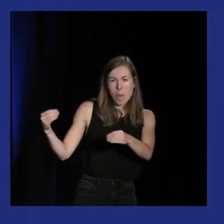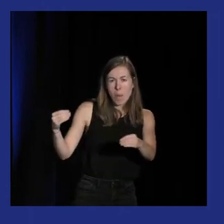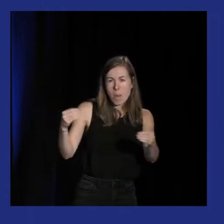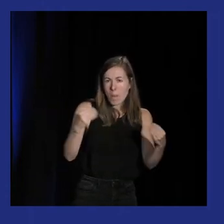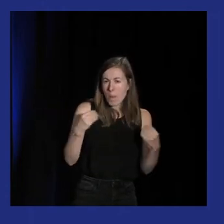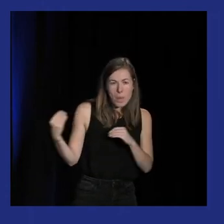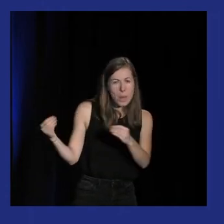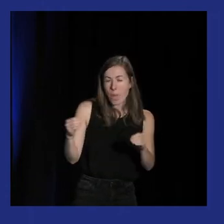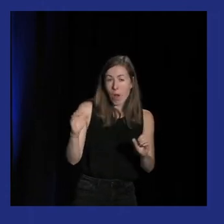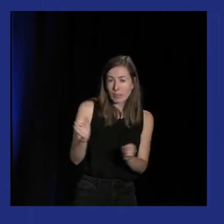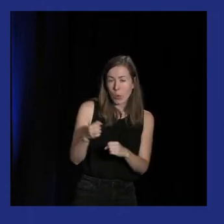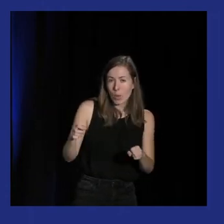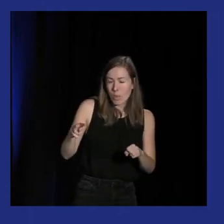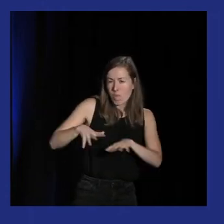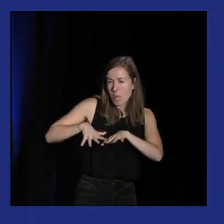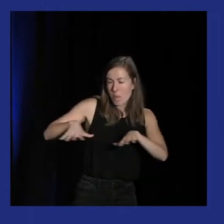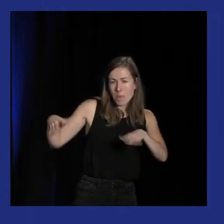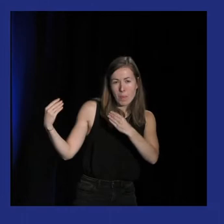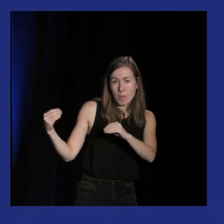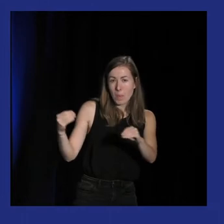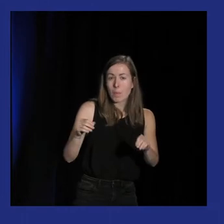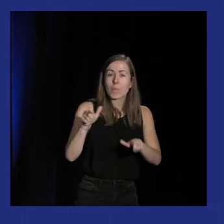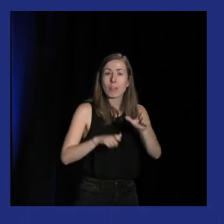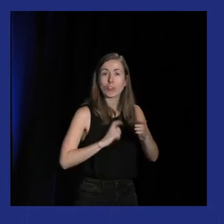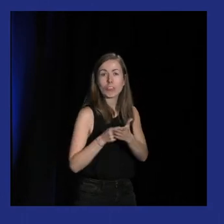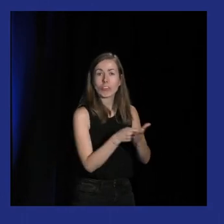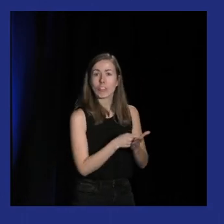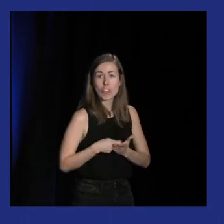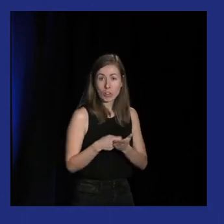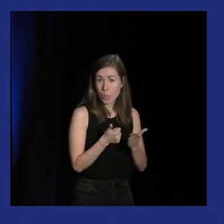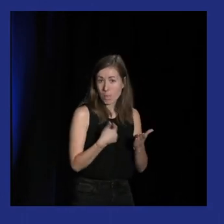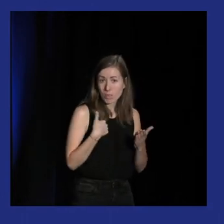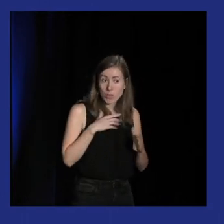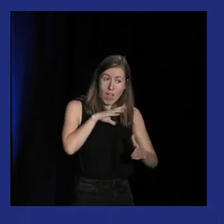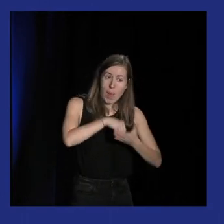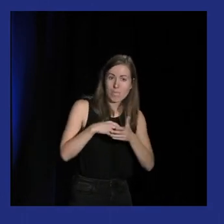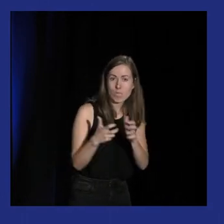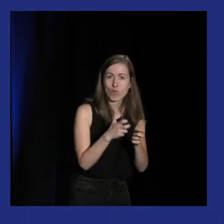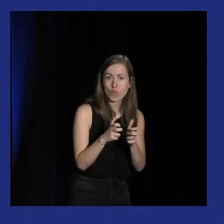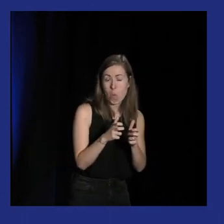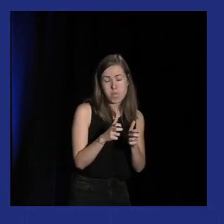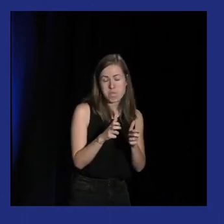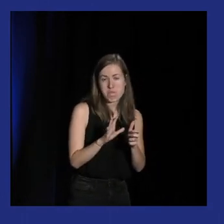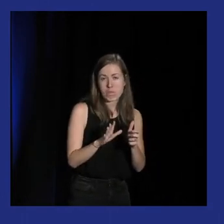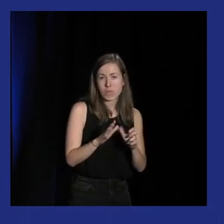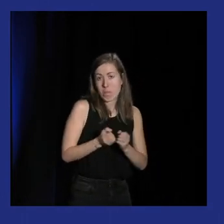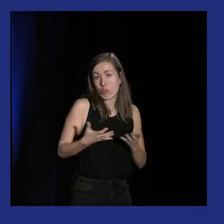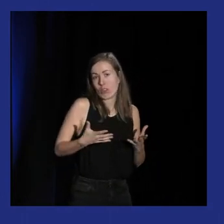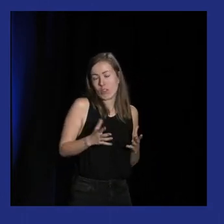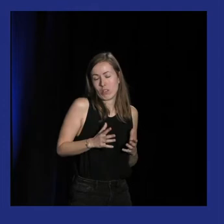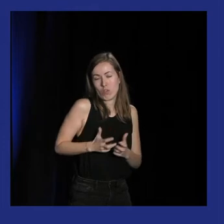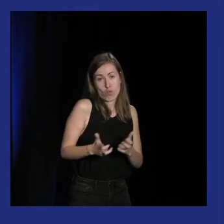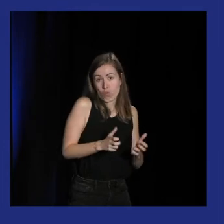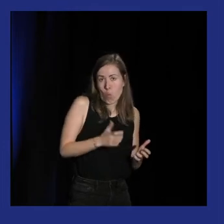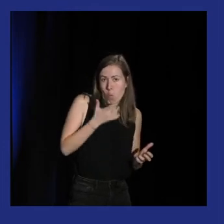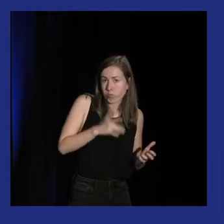que la plupart des gens qui grande majorité des gens ayant acheté ce single n'était pas nécessairement des joueurs donc de ce point de vue là voilà mais ce sont